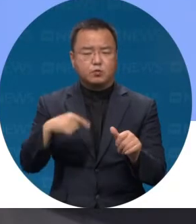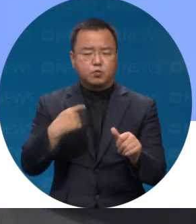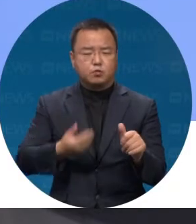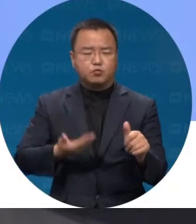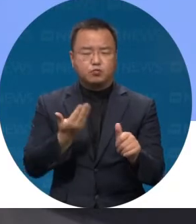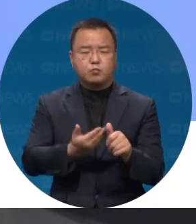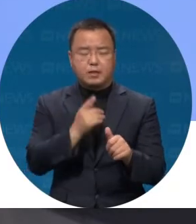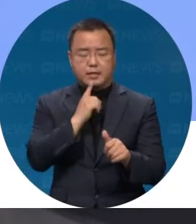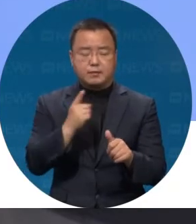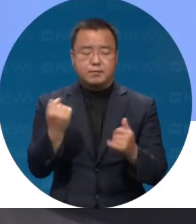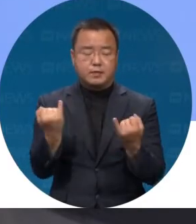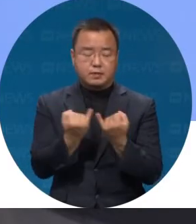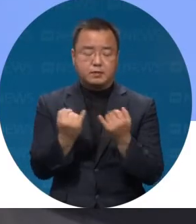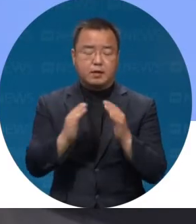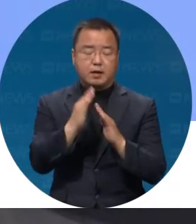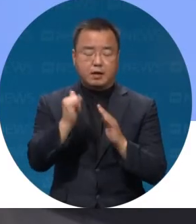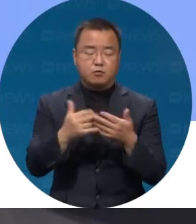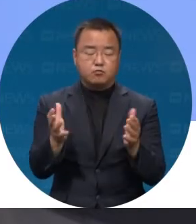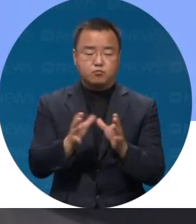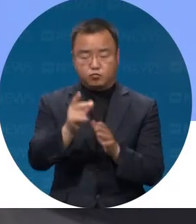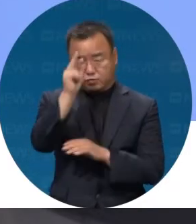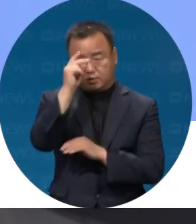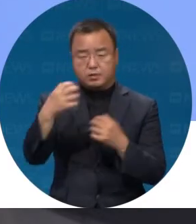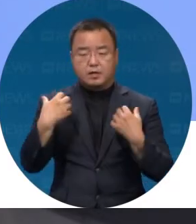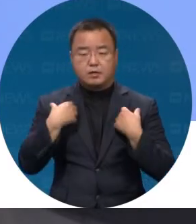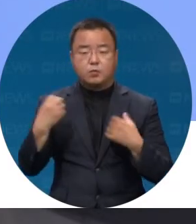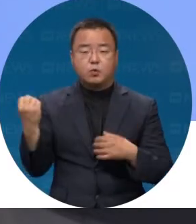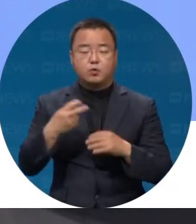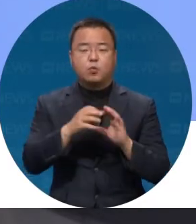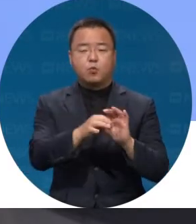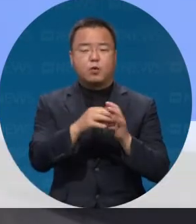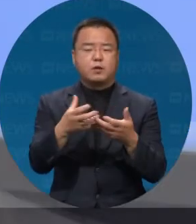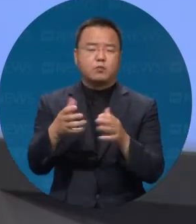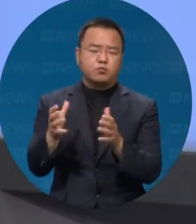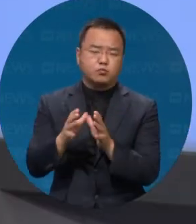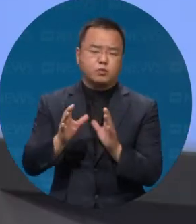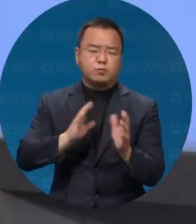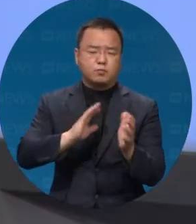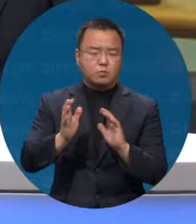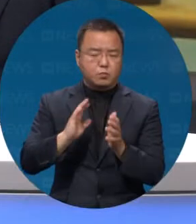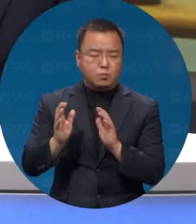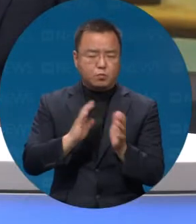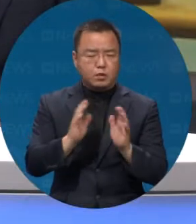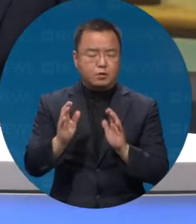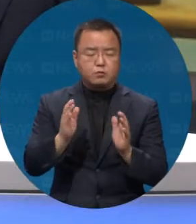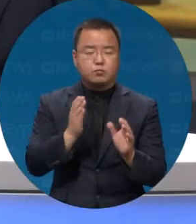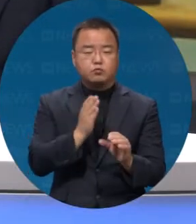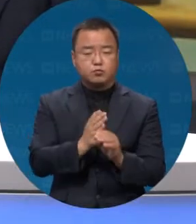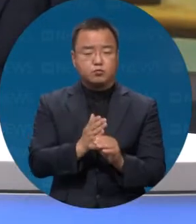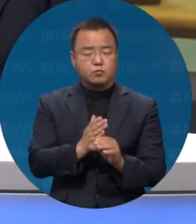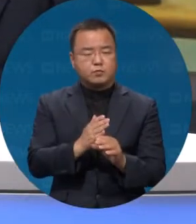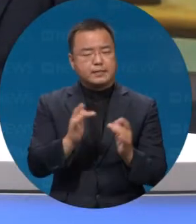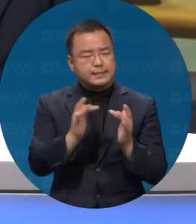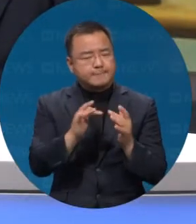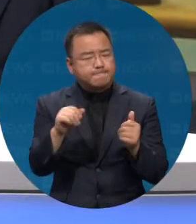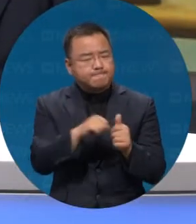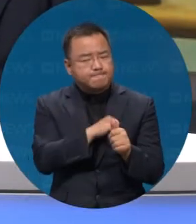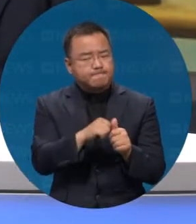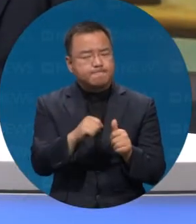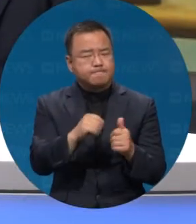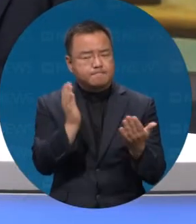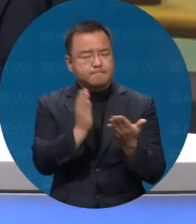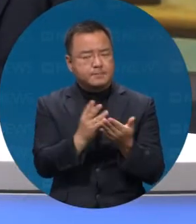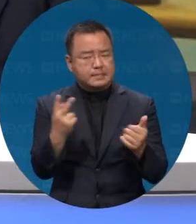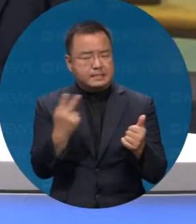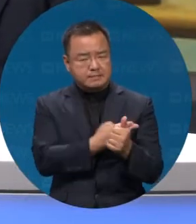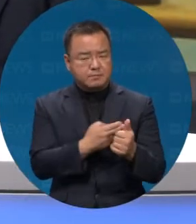여성가족부와 경찰청 등 관련 부서 들과 구체적인 대응책을 마련하고 있습니다 내 사이버폭력 맟춤형 근절 대책이